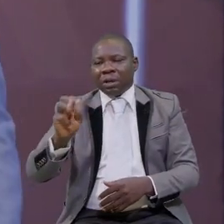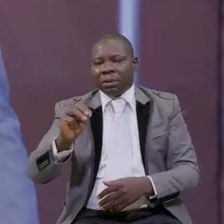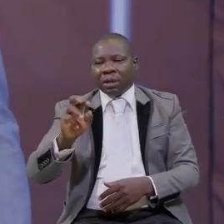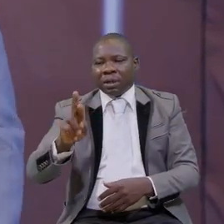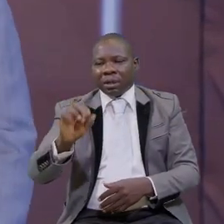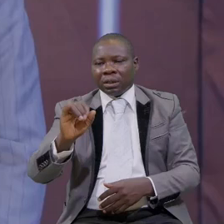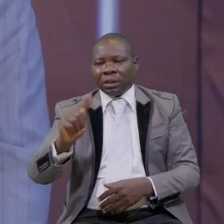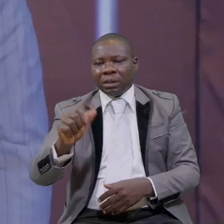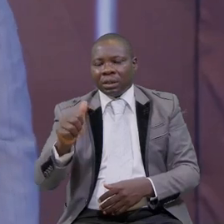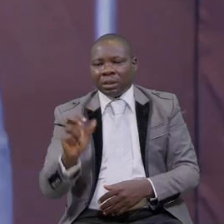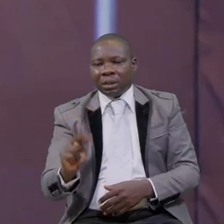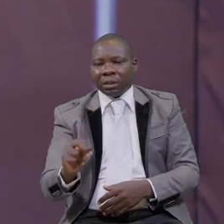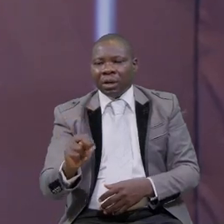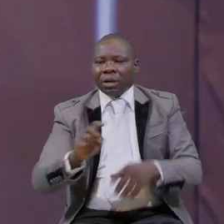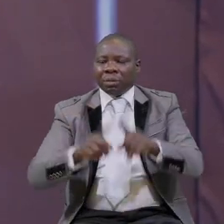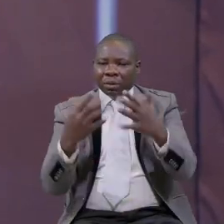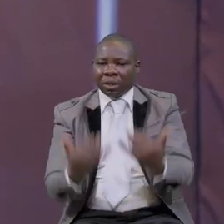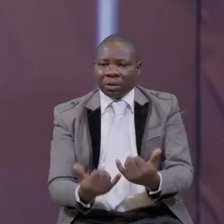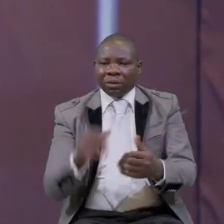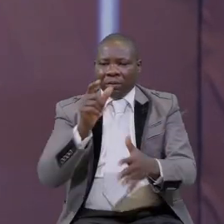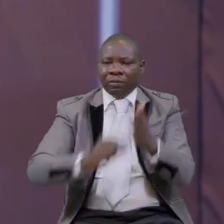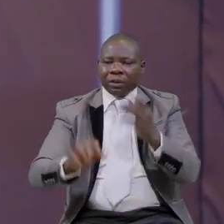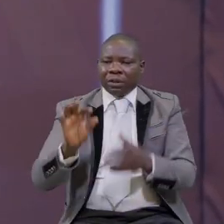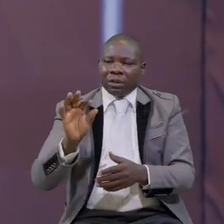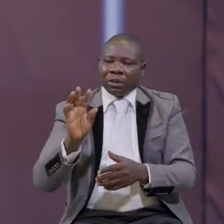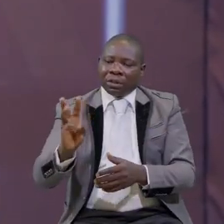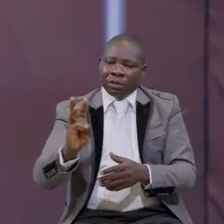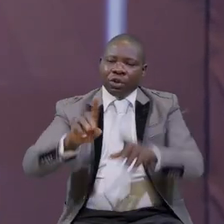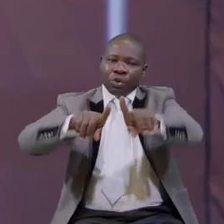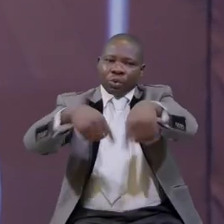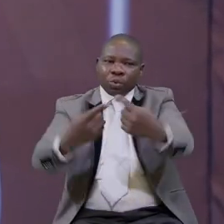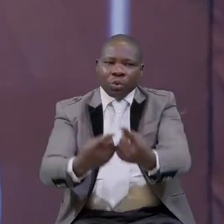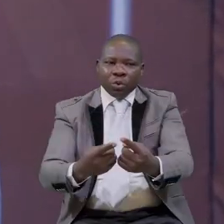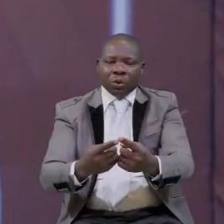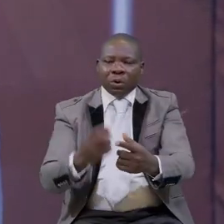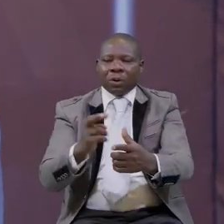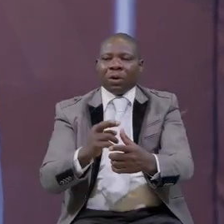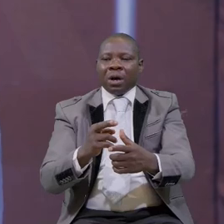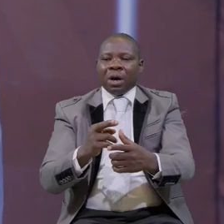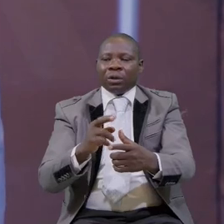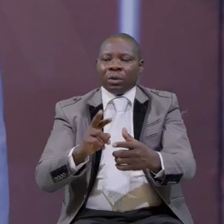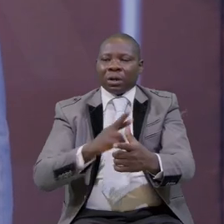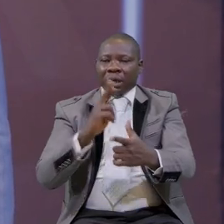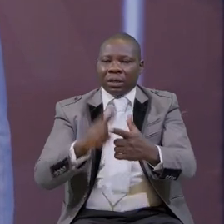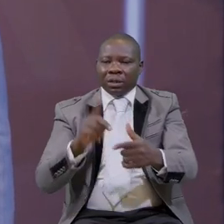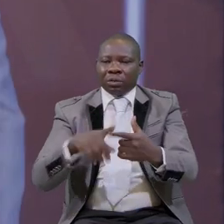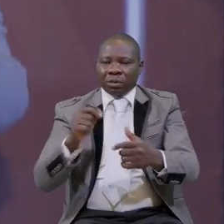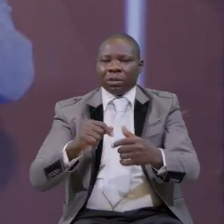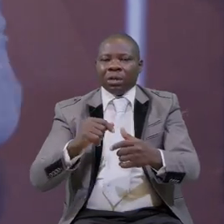verset 6, allez plutôt vers les brebis perdues de la maison